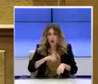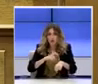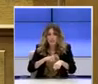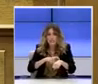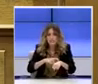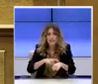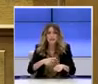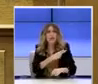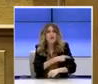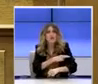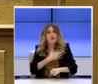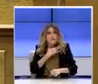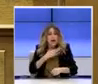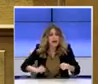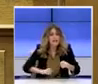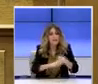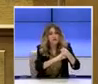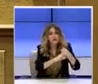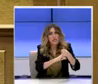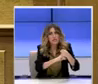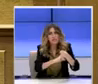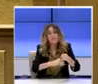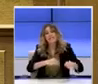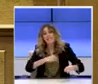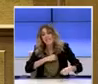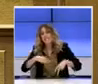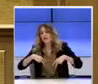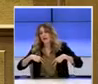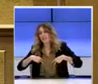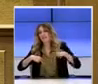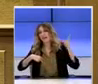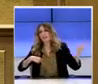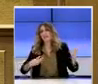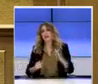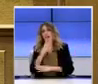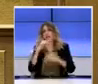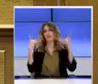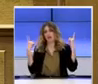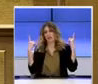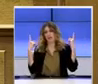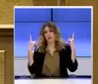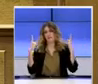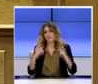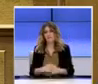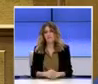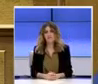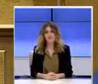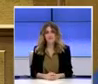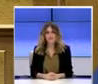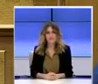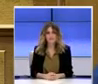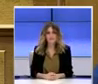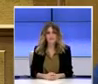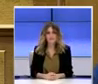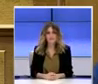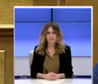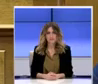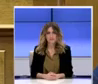Κυρίες και κύριοι βουλευτές, χρειάζεται χρόνος και ψυχραιμία για να απαριθμίσει κανείς τις